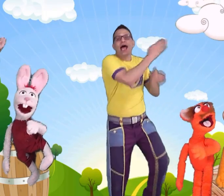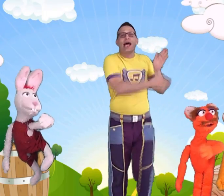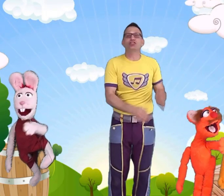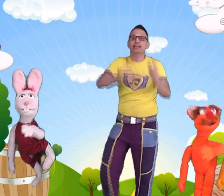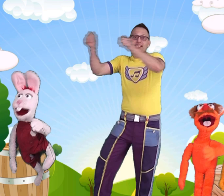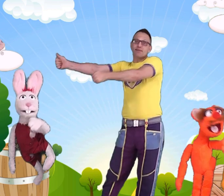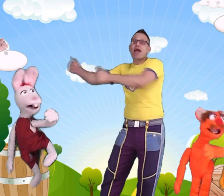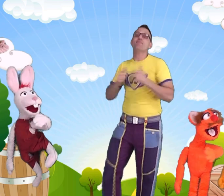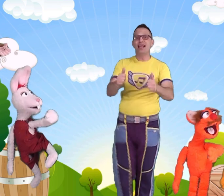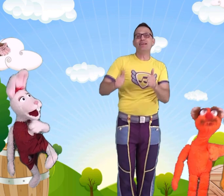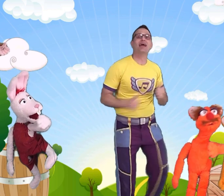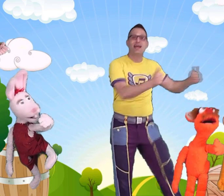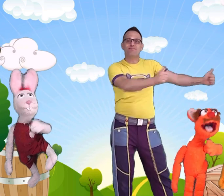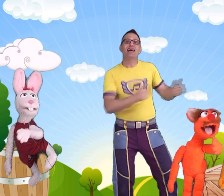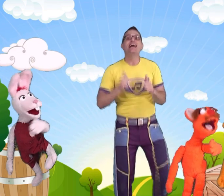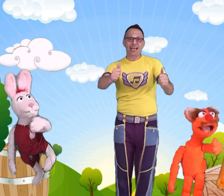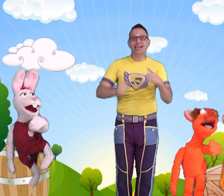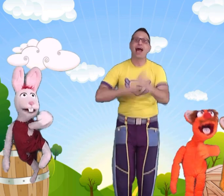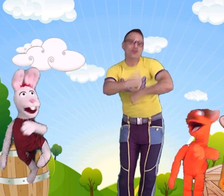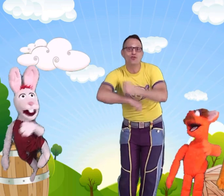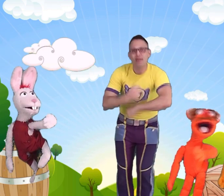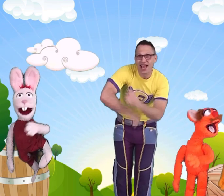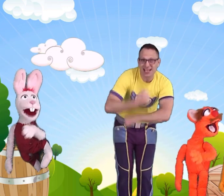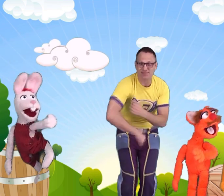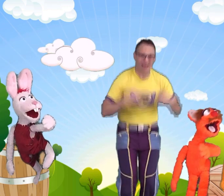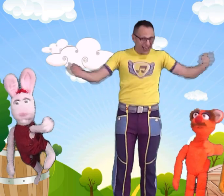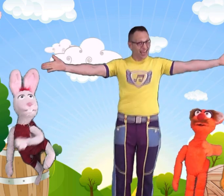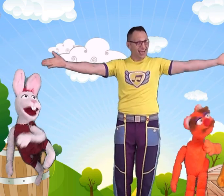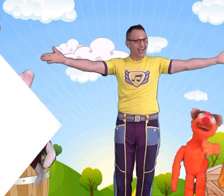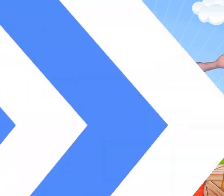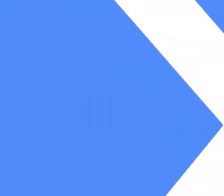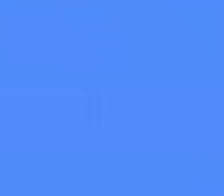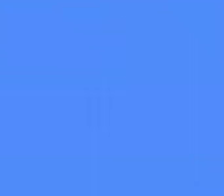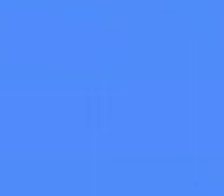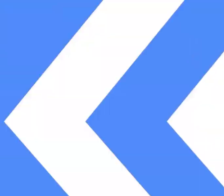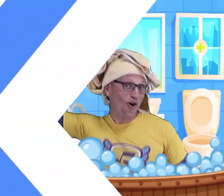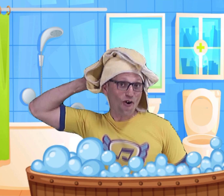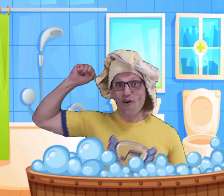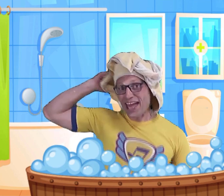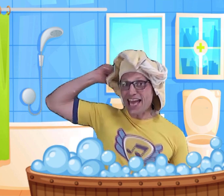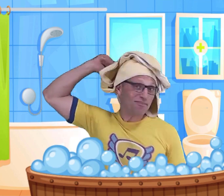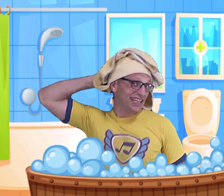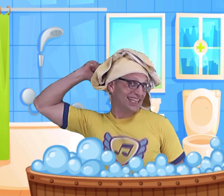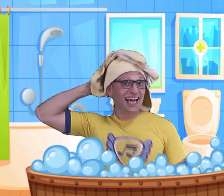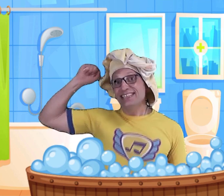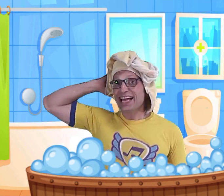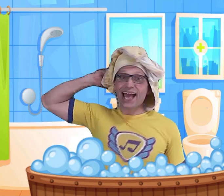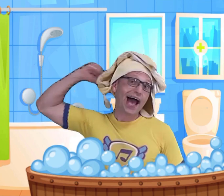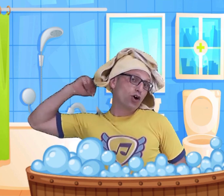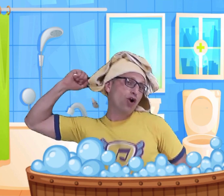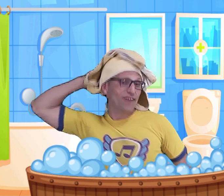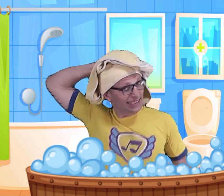שלומי, השירים הם בלבכם, תגלו בעצמכם. ביחד דרורמי,